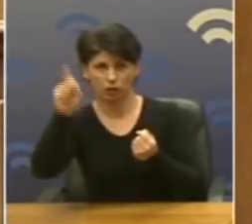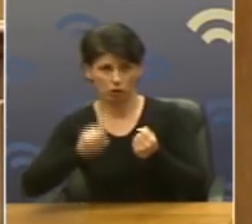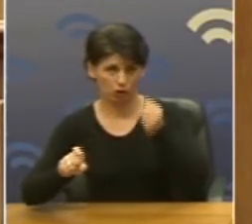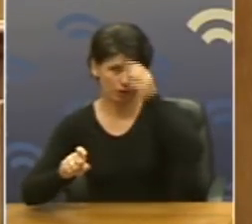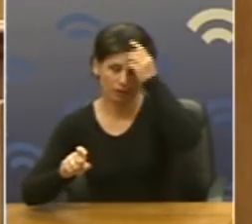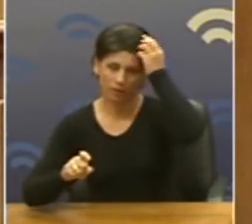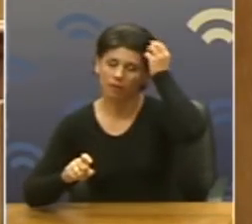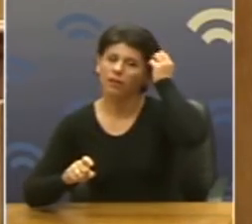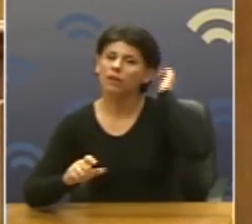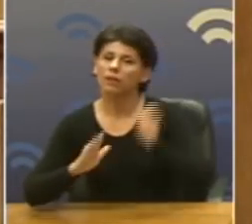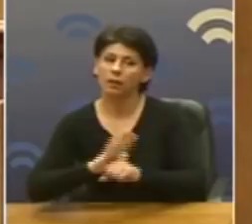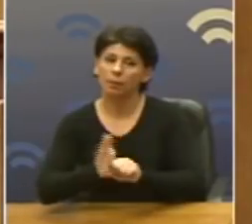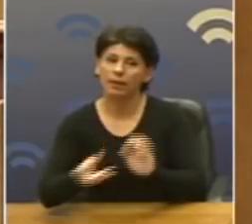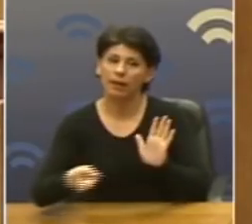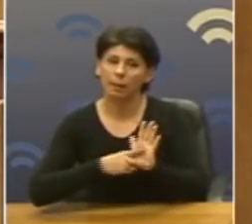και